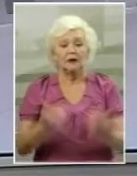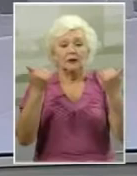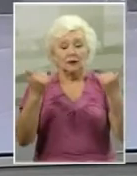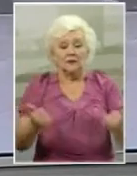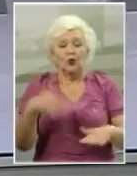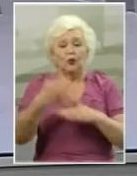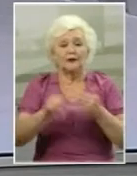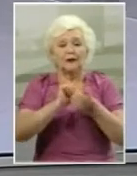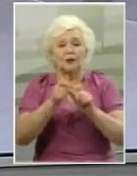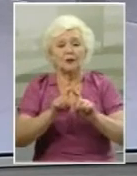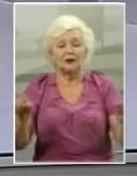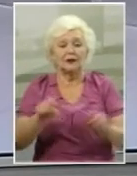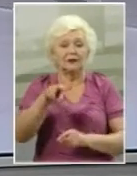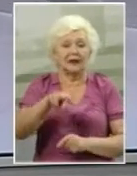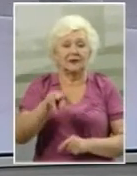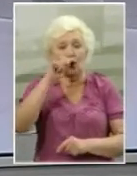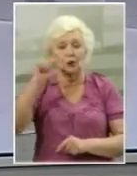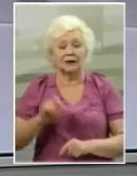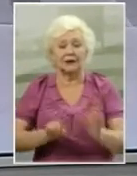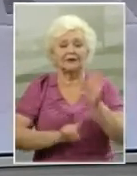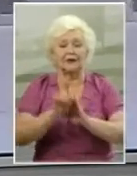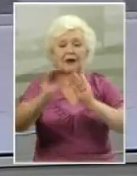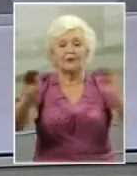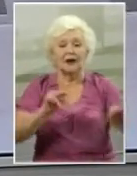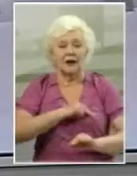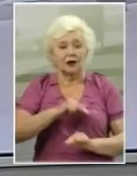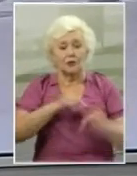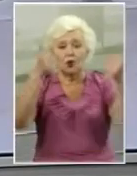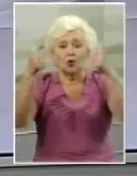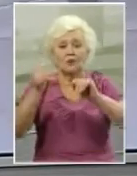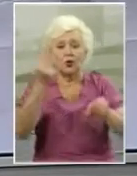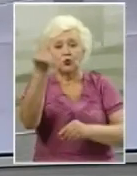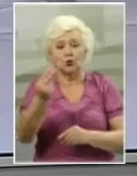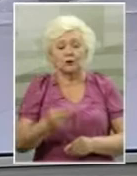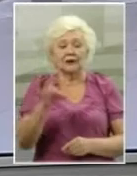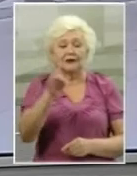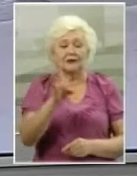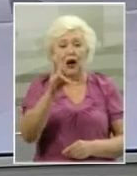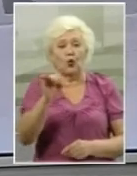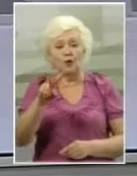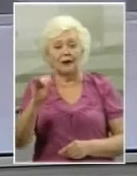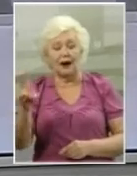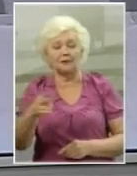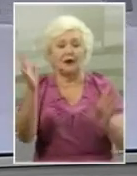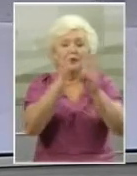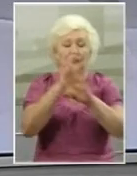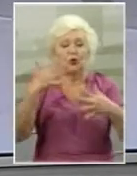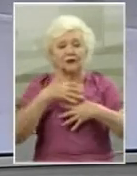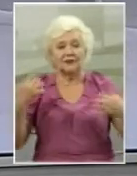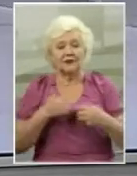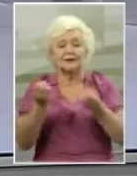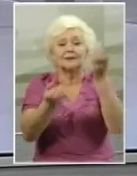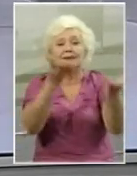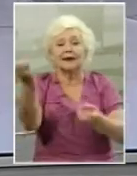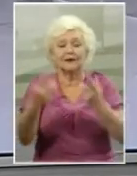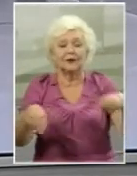Сьогодні у Херсонській бібліотеці імені Лесі Українки відкрилась виставка робіт фотохудожниці Наталії Нагулян. Природа, тварини та квіти.